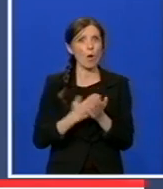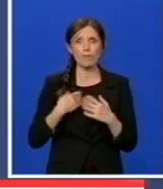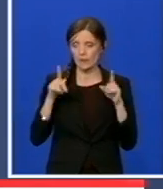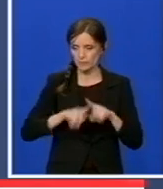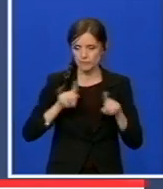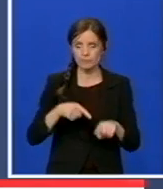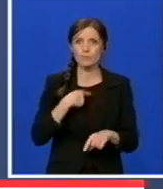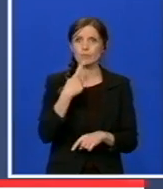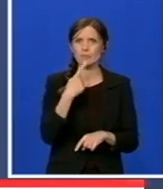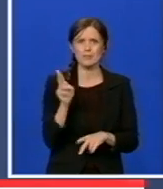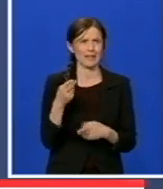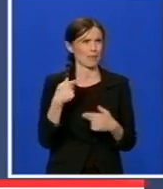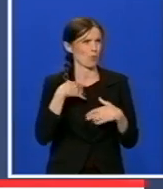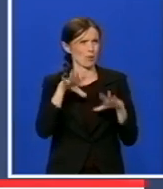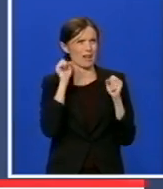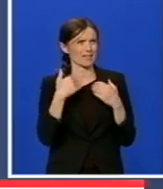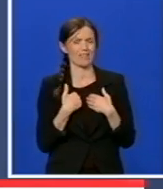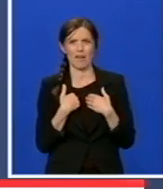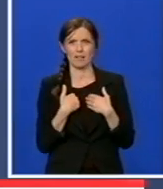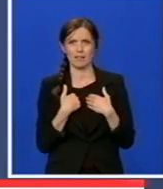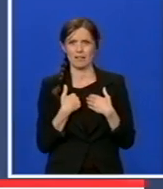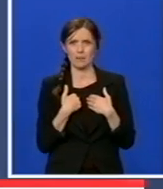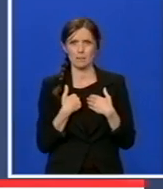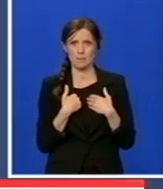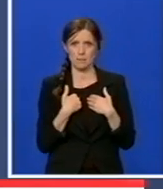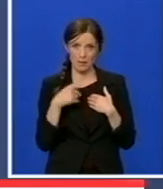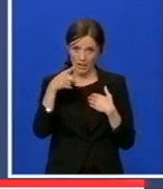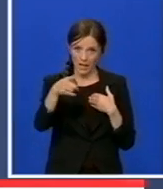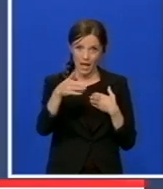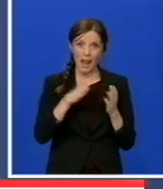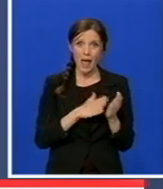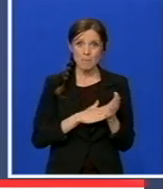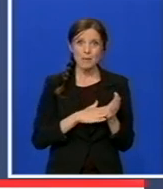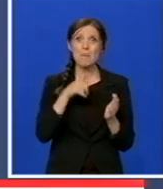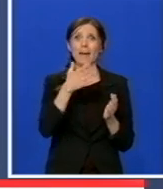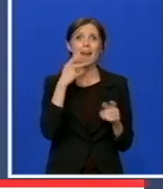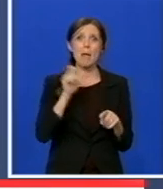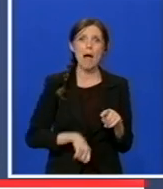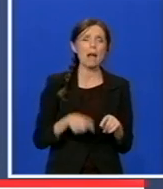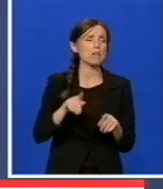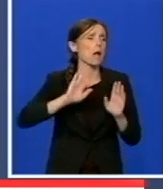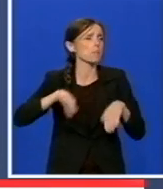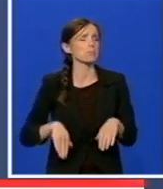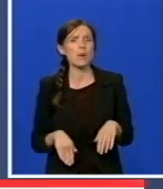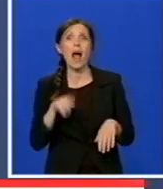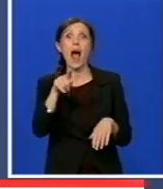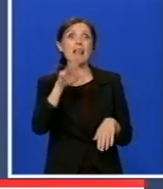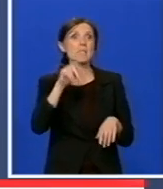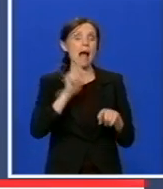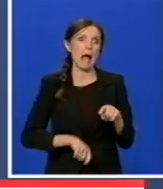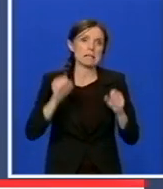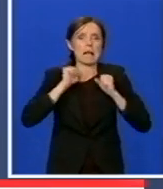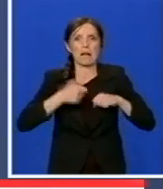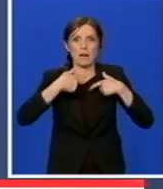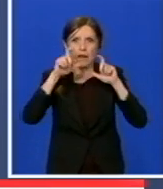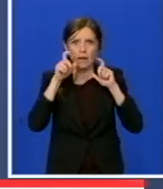da bi neko pre pridržavao se mera zato što da ne bi platio kaznu, a ne zato što da bi ostao zdrav i zaštitio